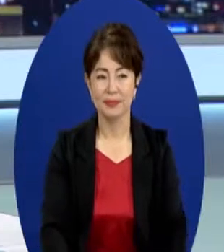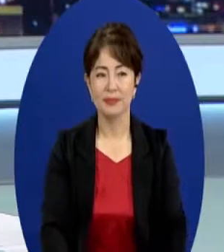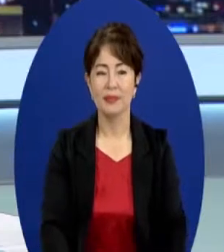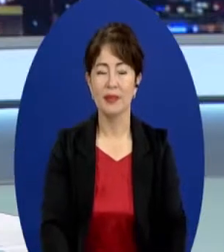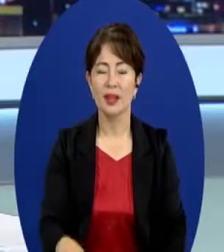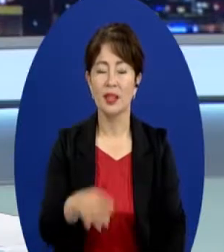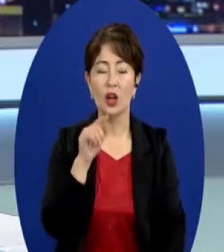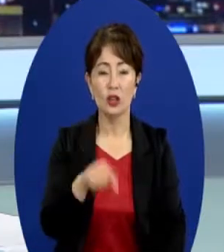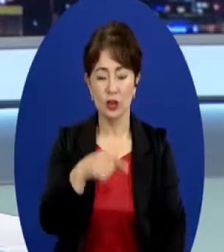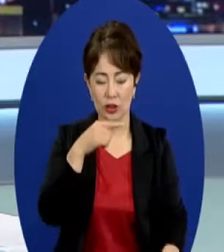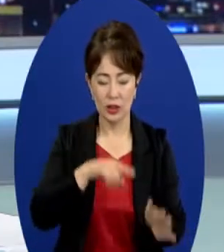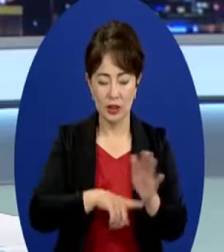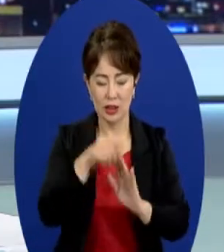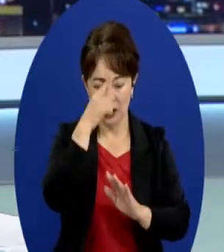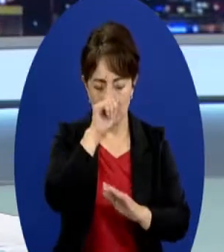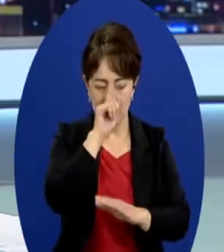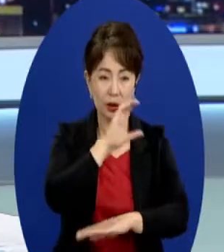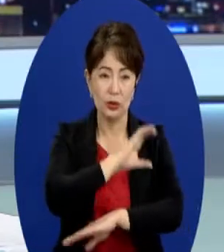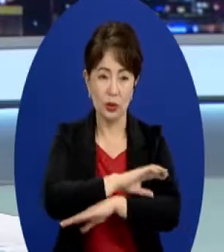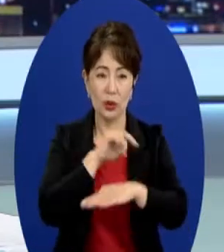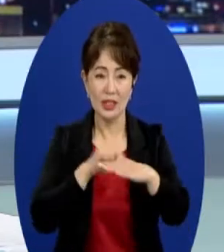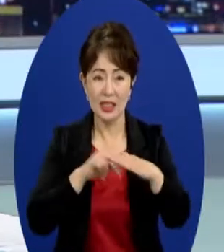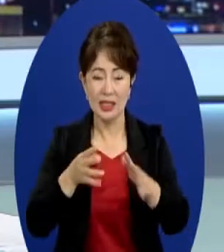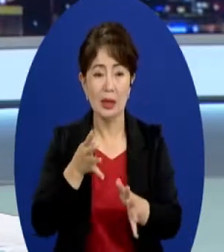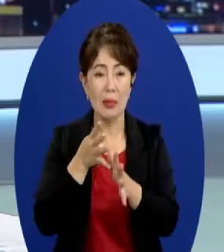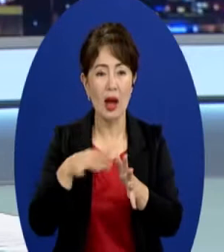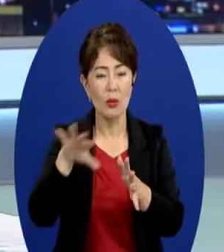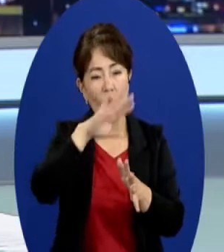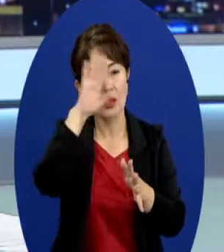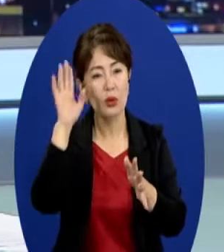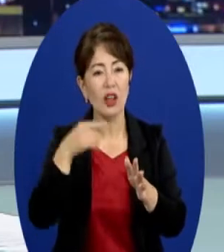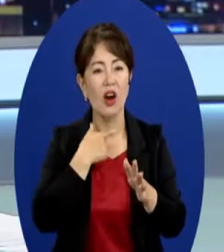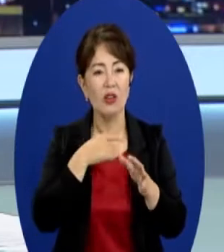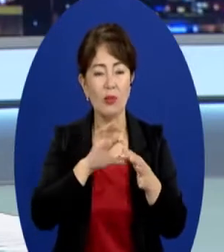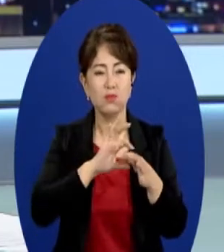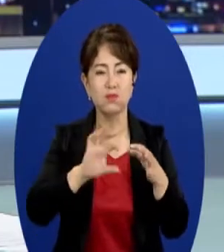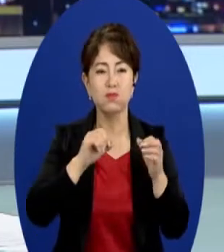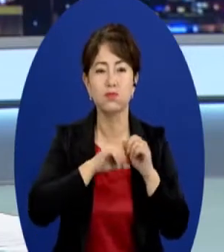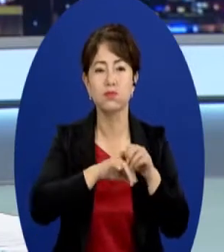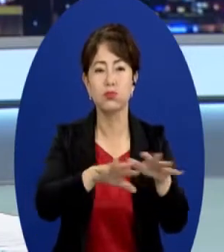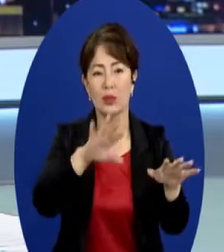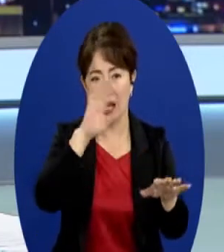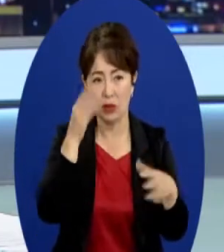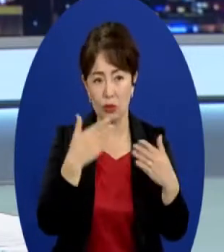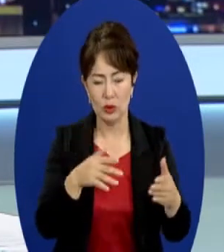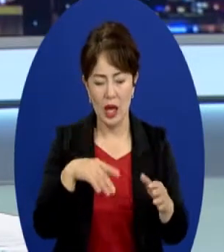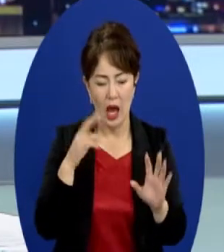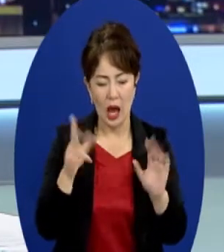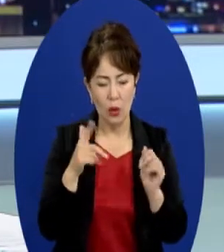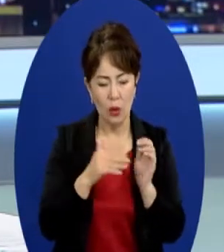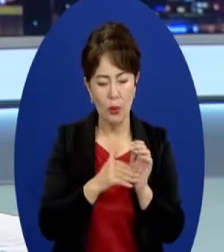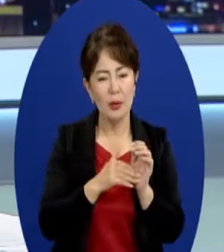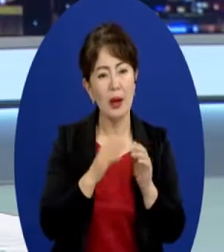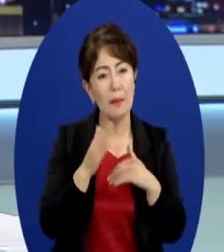Өнөөдрөөс эхлээд эмнэлэг, сургууль, цэцэрлэг, орон сууцны дулаан нэг өгч эхэллээ. За энэ жил нийслэл хотод 13,000 орчим барилга байгууламж дулаан авах юм а. Харин аж